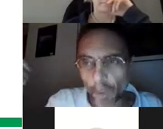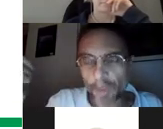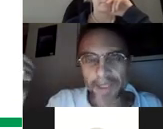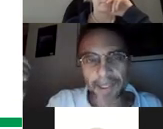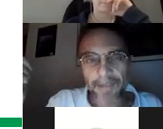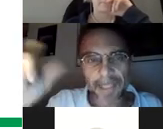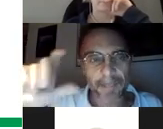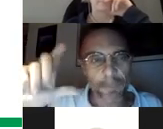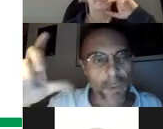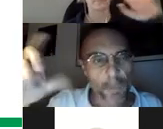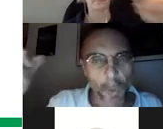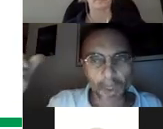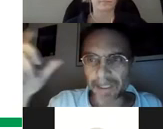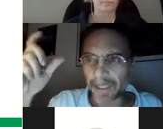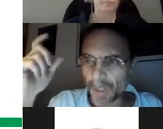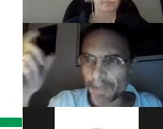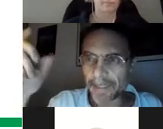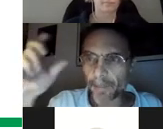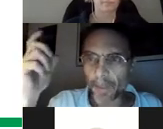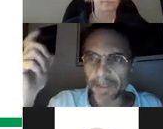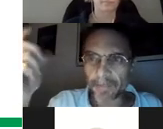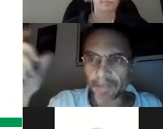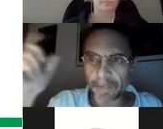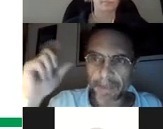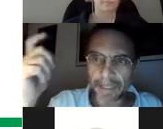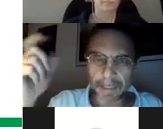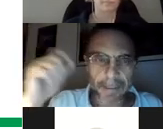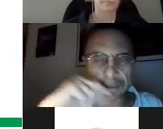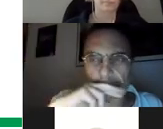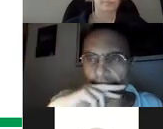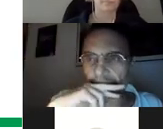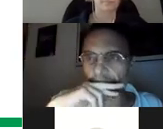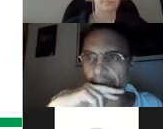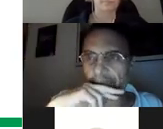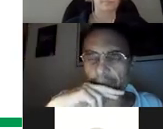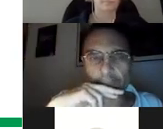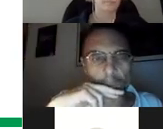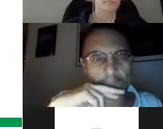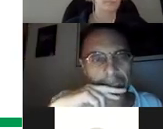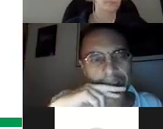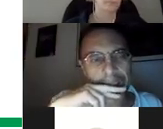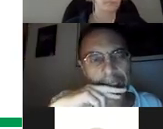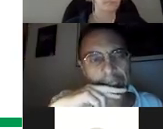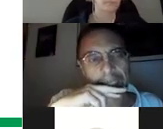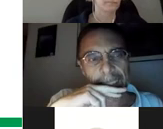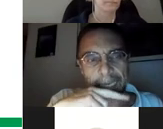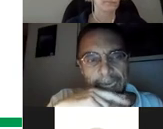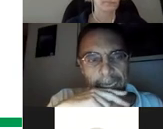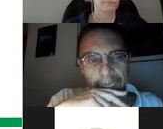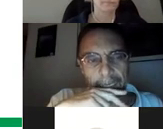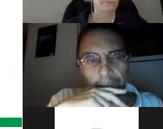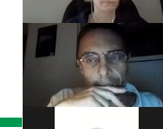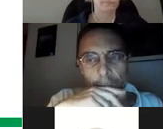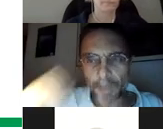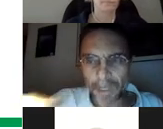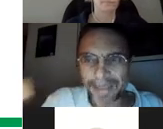Quello che però voglio mettere in evidenza, forse un po' leggermente, un po' in maniera differente rispetto agli altri, che,